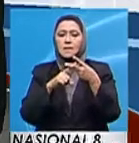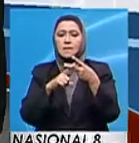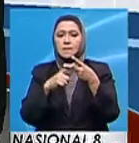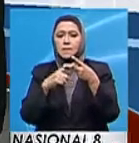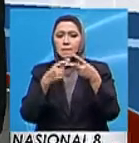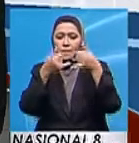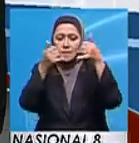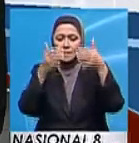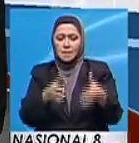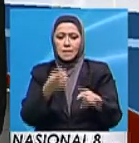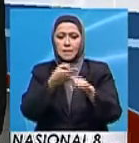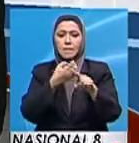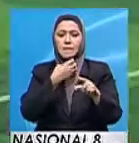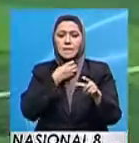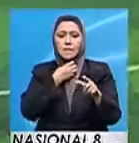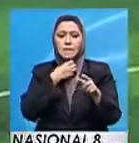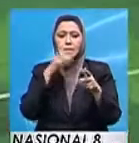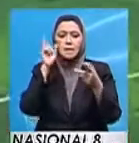baharu.